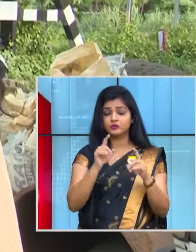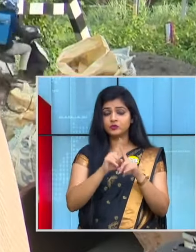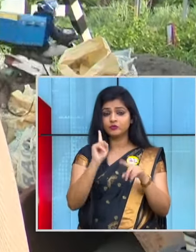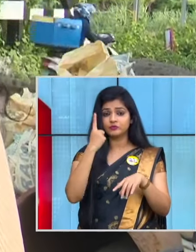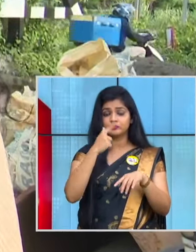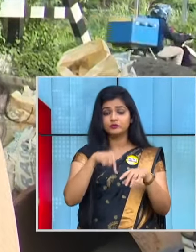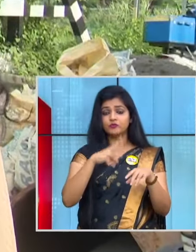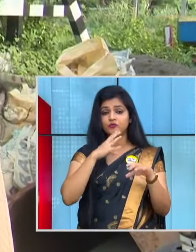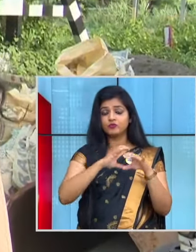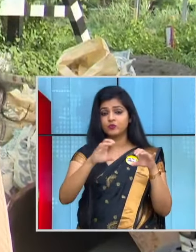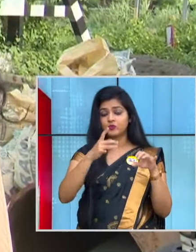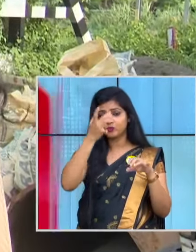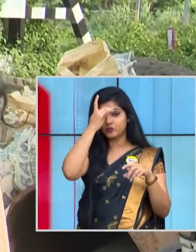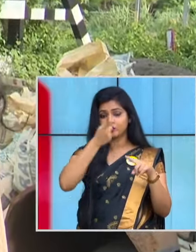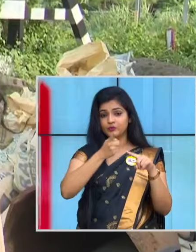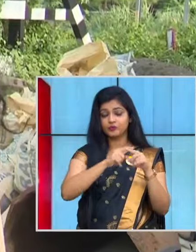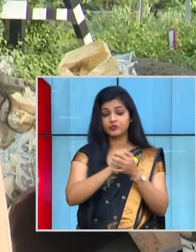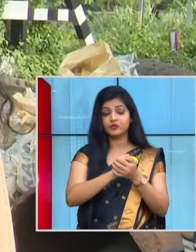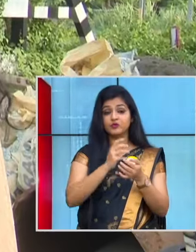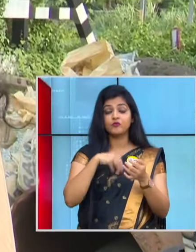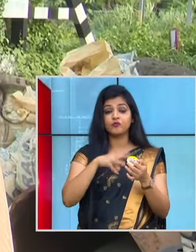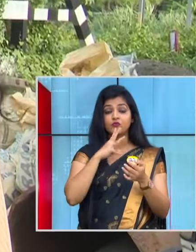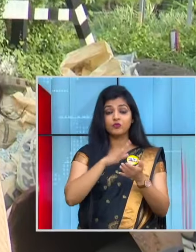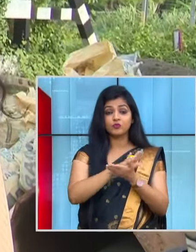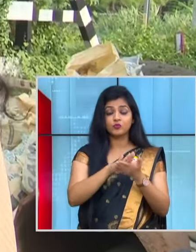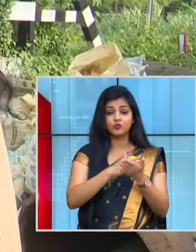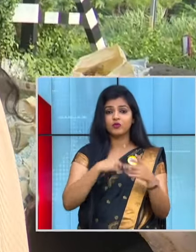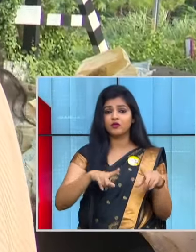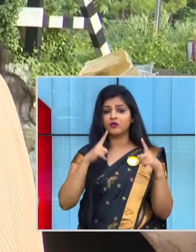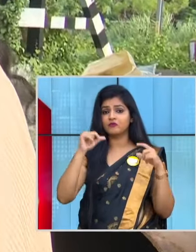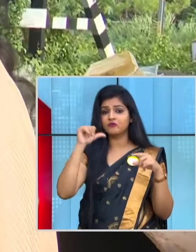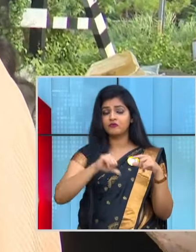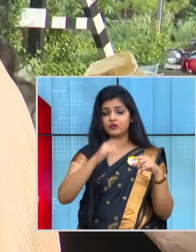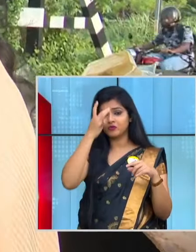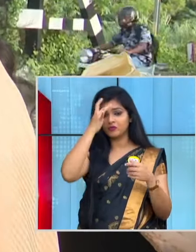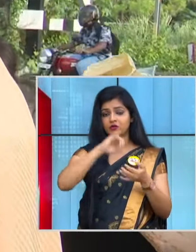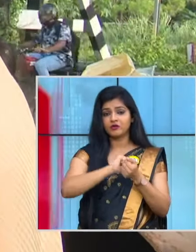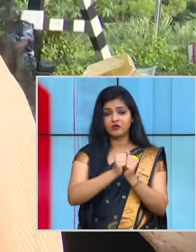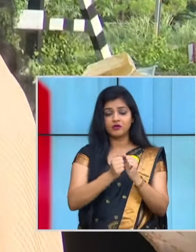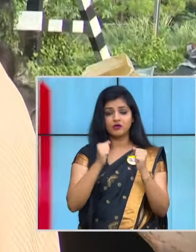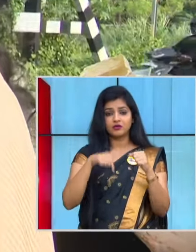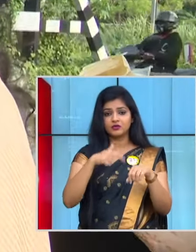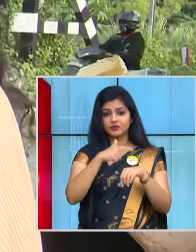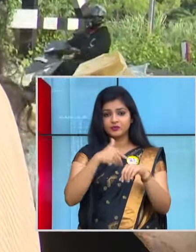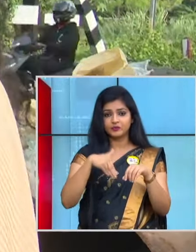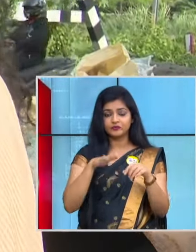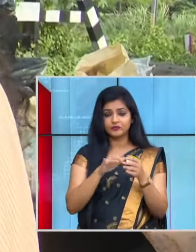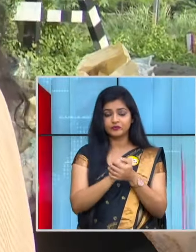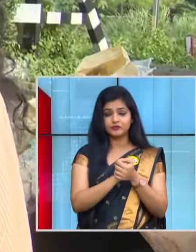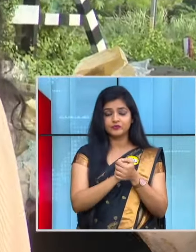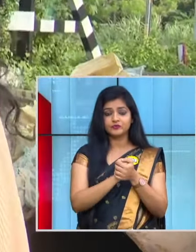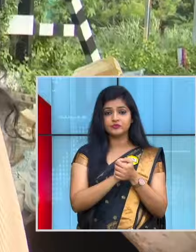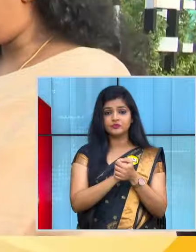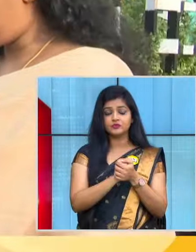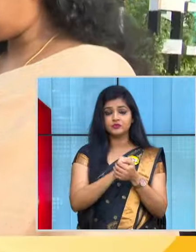കാരണം വെള്ളം എന്ന് പറയുന്നത് നമുക്ക് ഒരു നിമിഷം പോലും വെള്ളമില്ലാത്തൊരു സാഹചര്യത്തെ പറ്റി ആലോചിക്കാൻ കഴിയാത്ത ഒരു ഒരു ഒരു സമയം കൂടിയാണ്. പ്രത്യേകിച്ചും